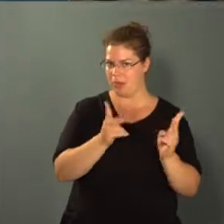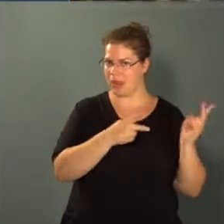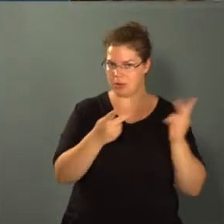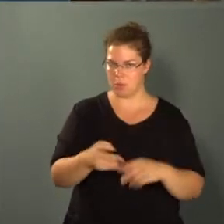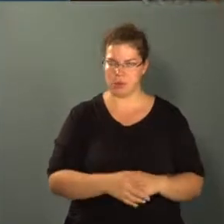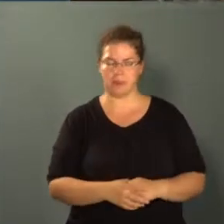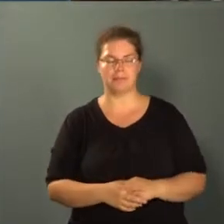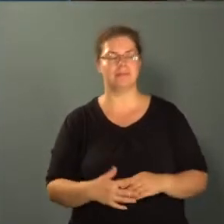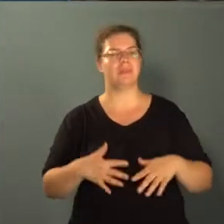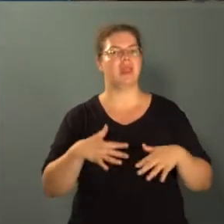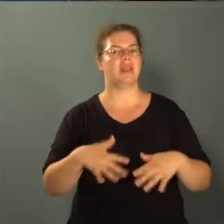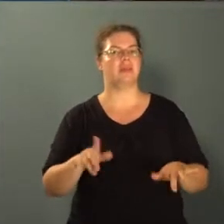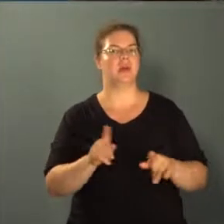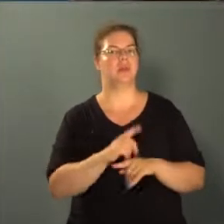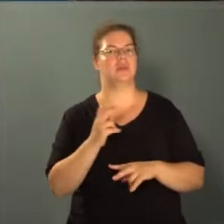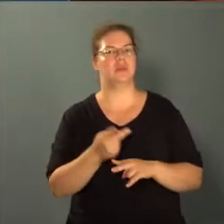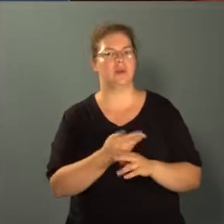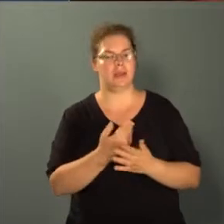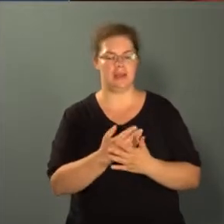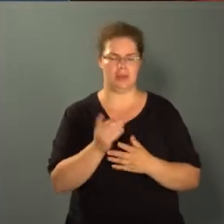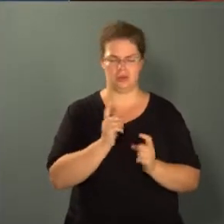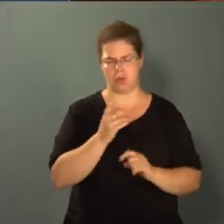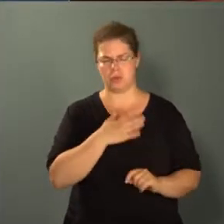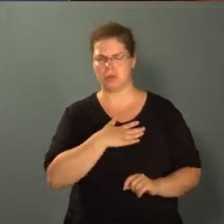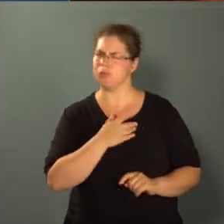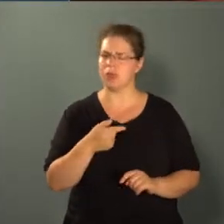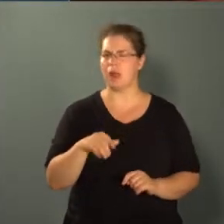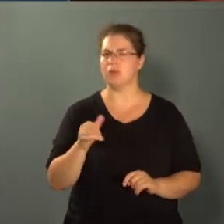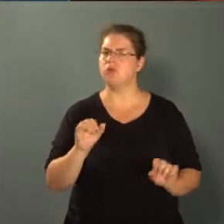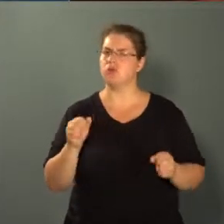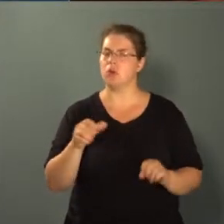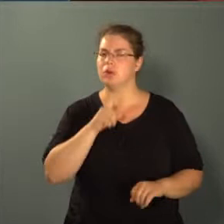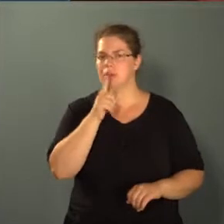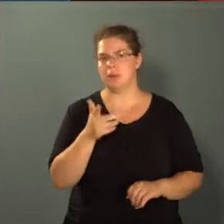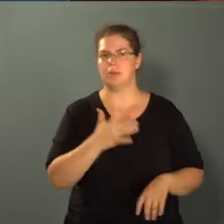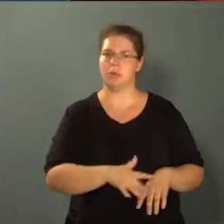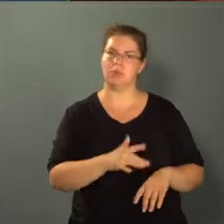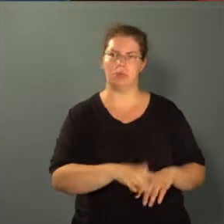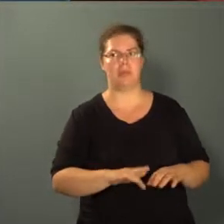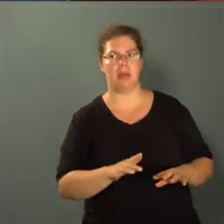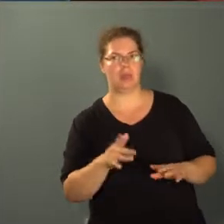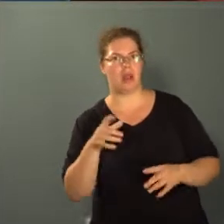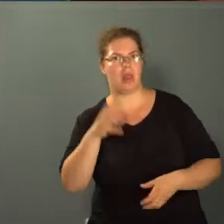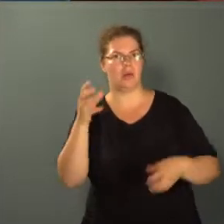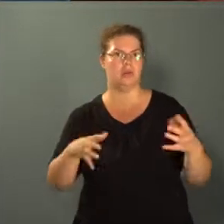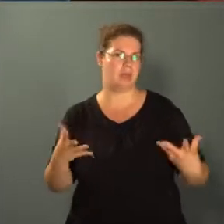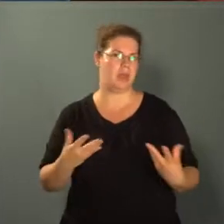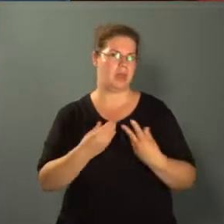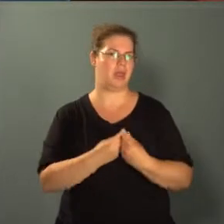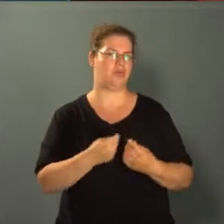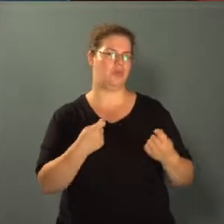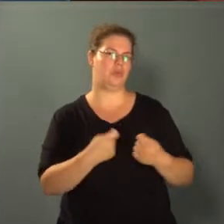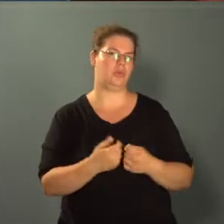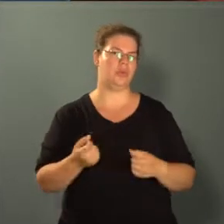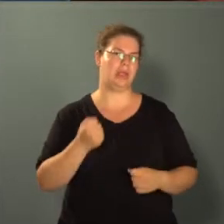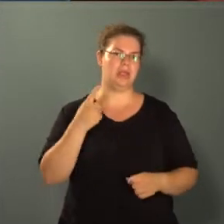hozni? Általában úgy szokott lenni, és ezért azt gondolom, hogy nálunk is gyakorlat lesz, de igyekszünk majd azért mégiscsak a lakótelepiekkel együtt